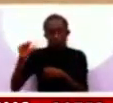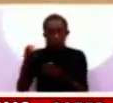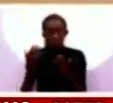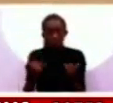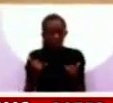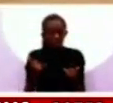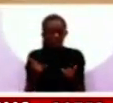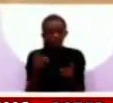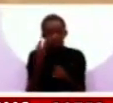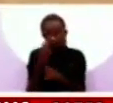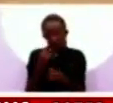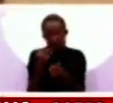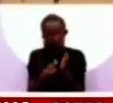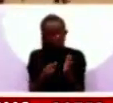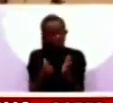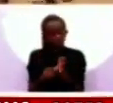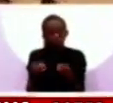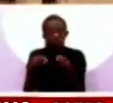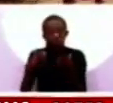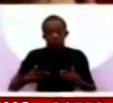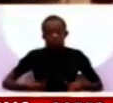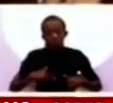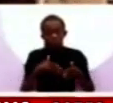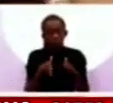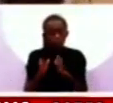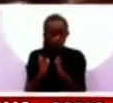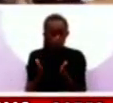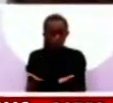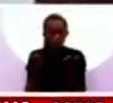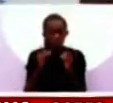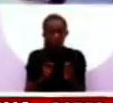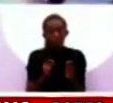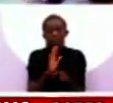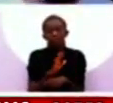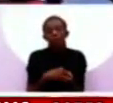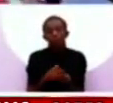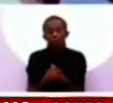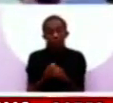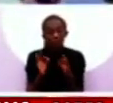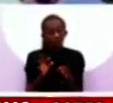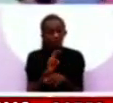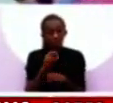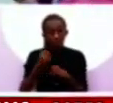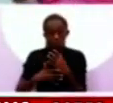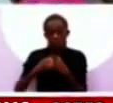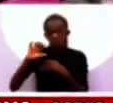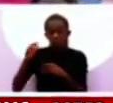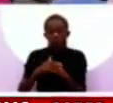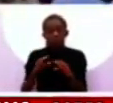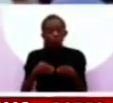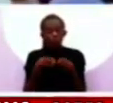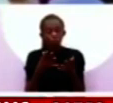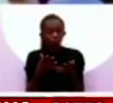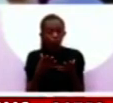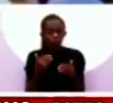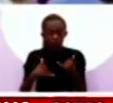sasa vakili na masu ili kua vijana nafasi ya kuku tala zao uki angalia katika busi ya cunti tuna wachi